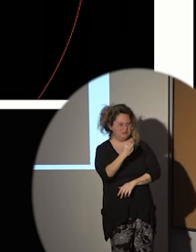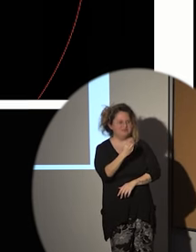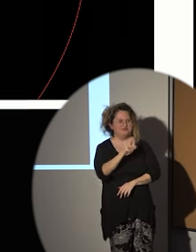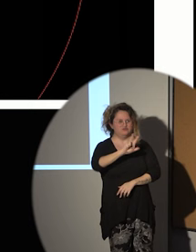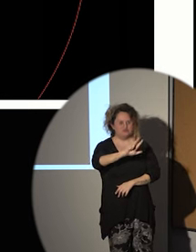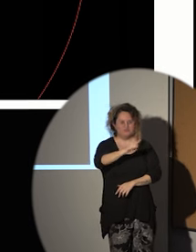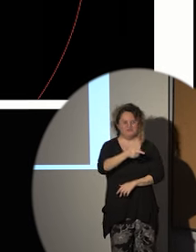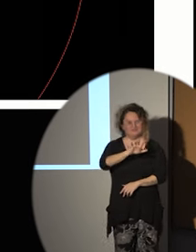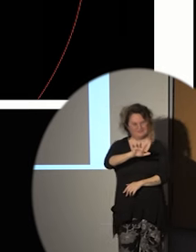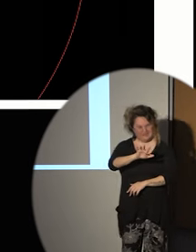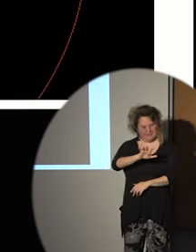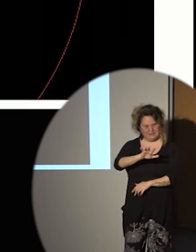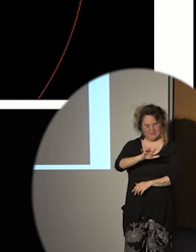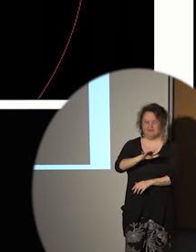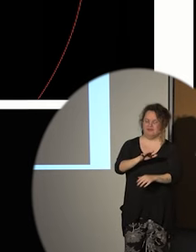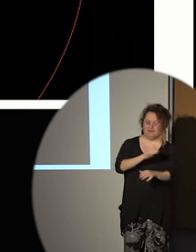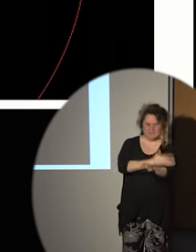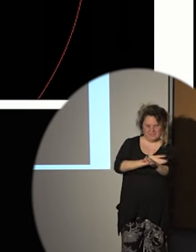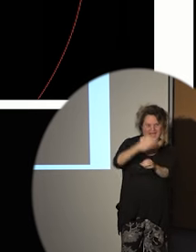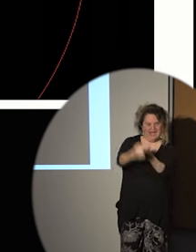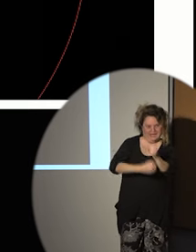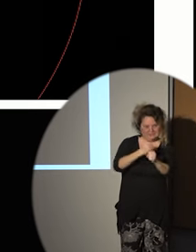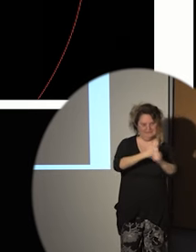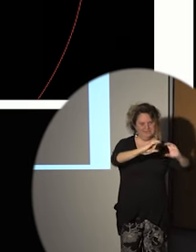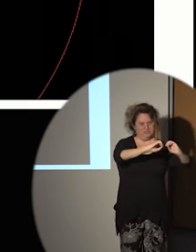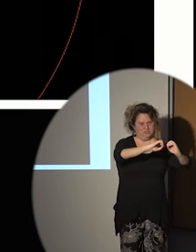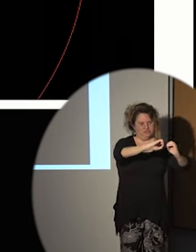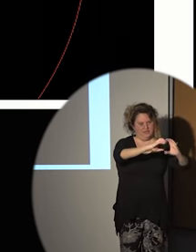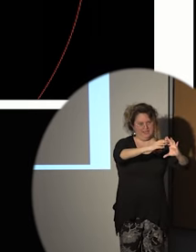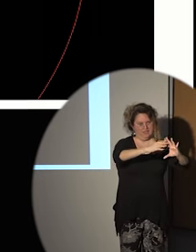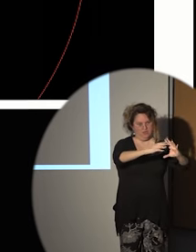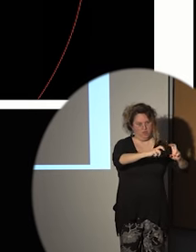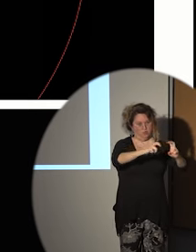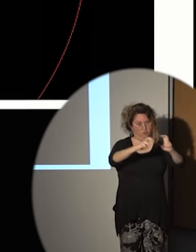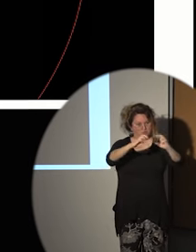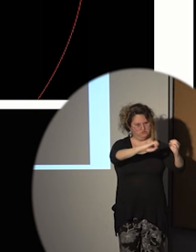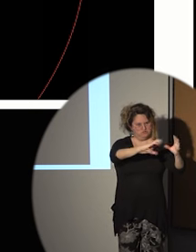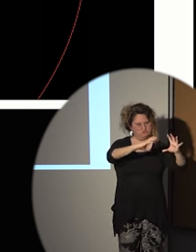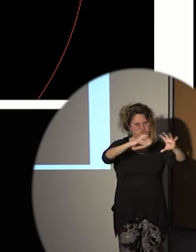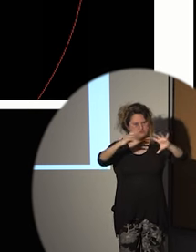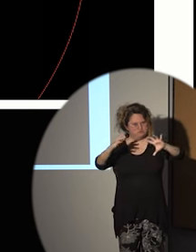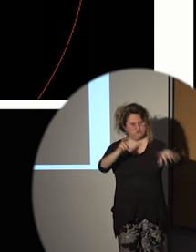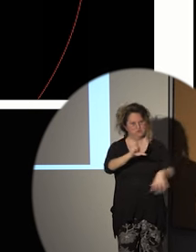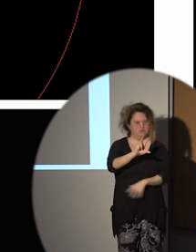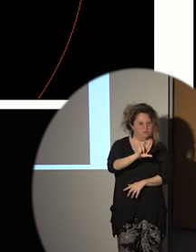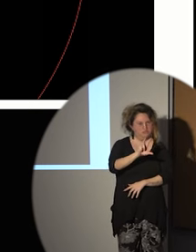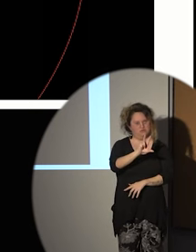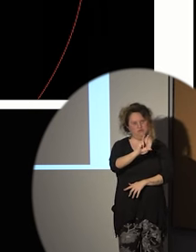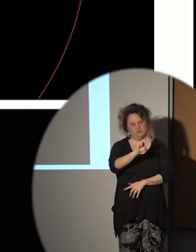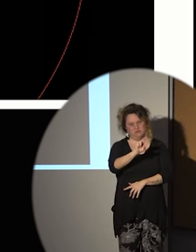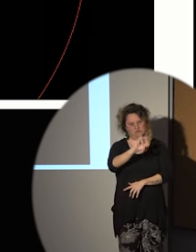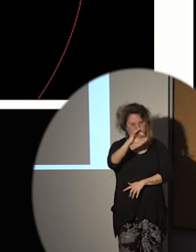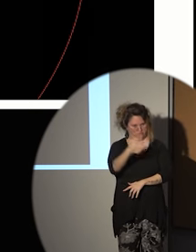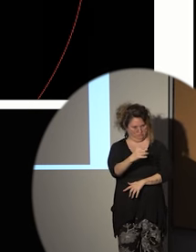en 3,5 milliards d'années, elle augmente sa luminosité de 30%. Vous savez que l'avenir de notre Soleil, ce sera une géante rouge, dans plusieurs milliards